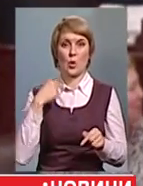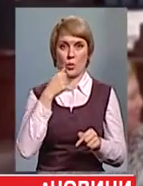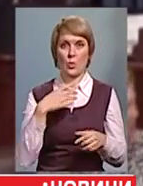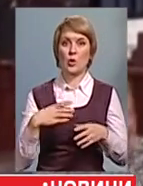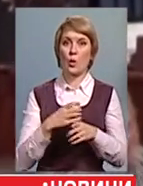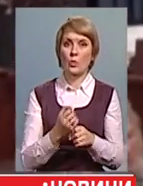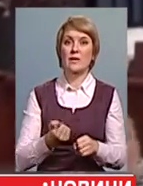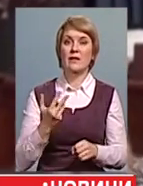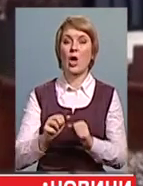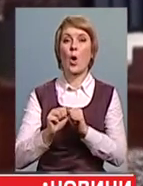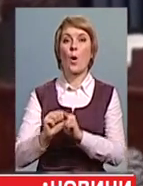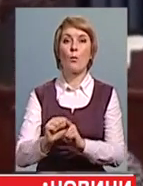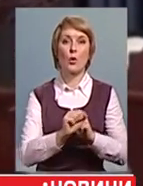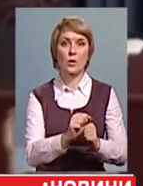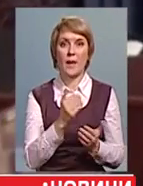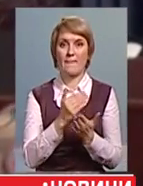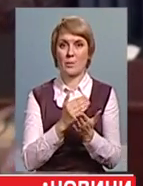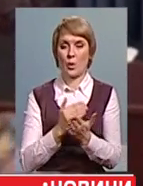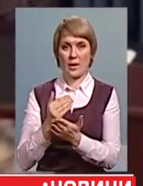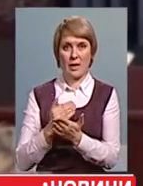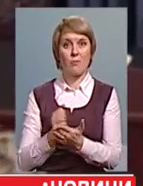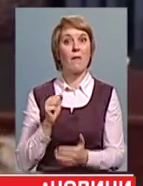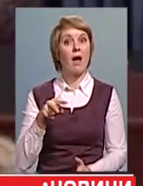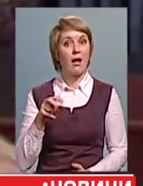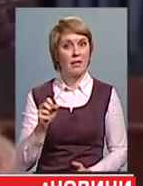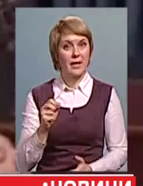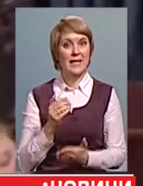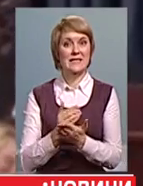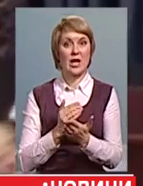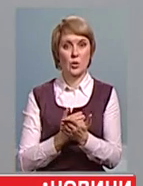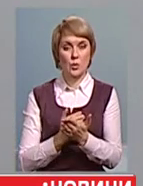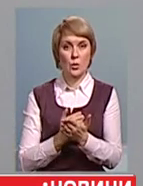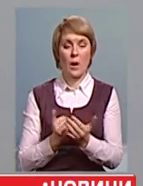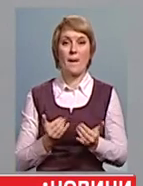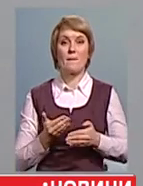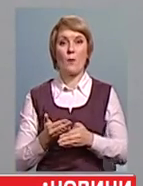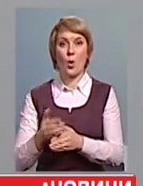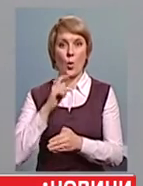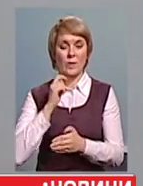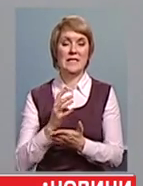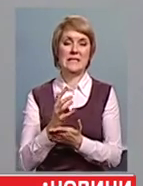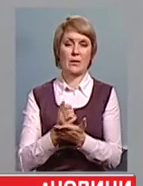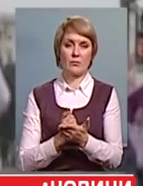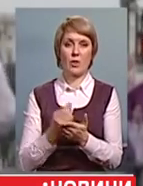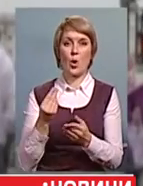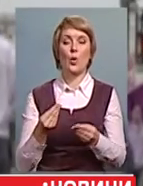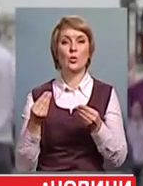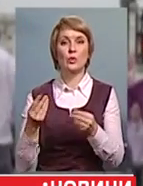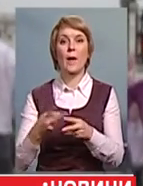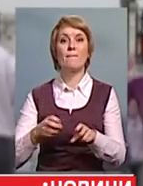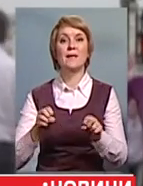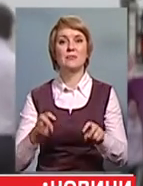оборонних програм, але статтю військової допомоги Україні зберегли. Кошти дадуть на безпеку розвідку. Київ зможе отримати летальну